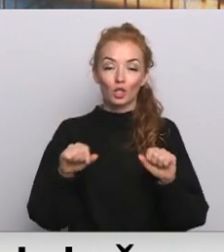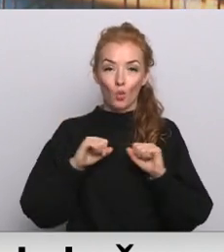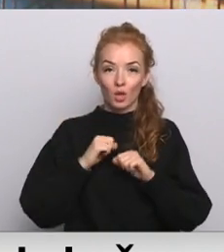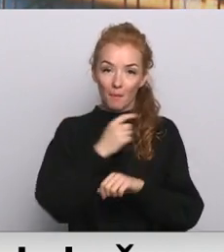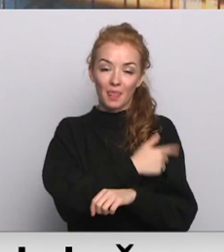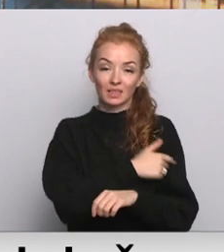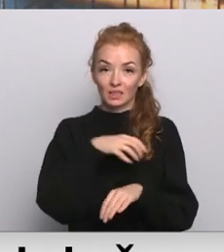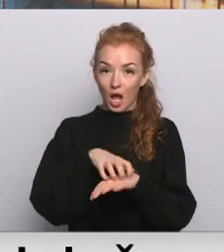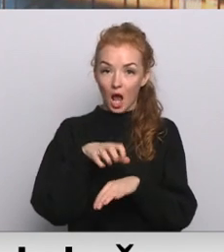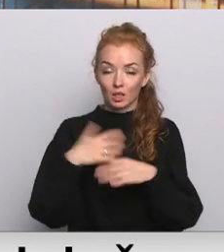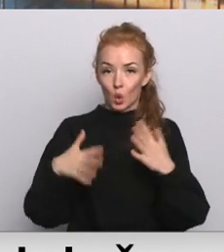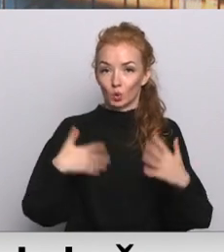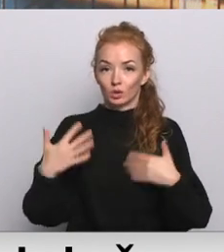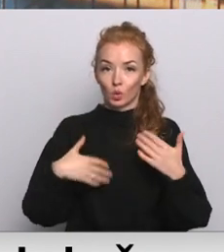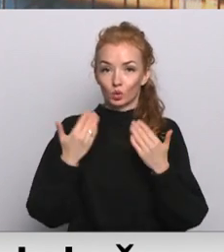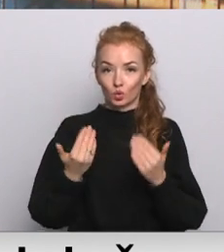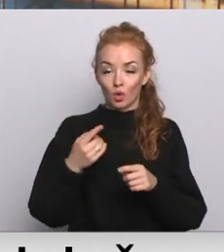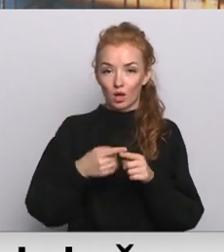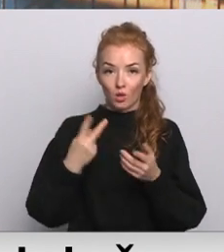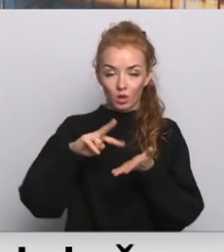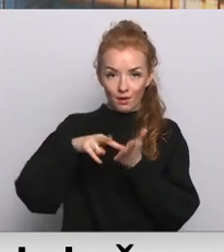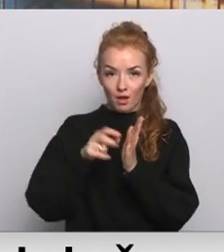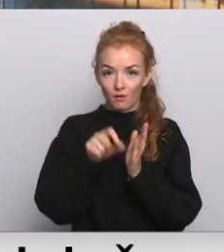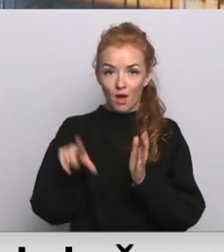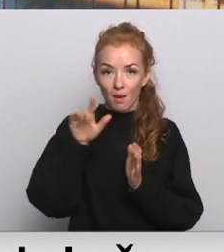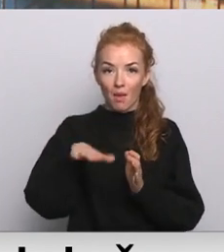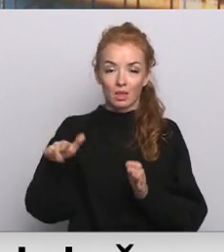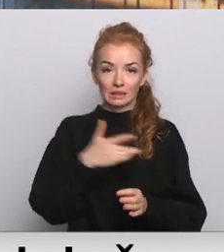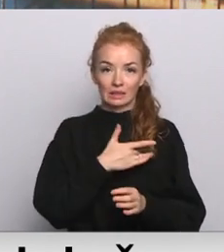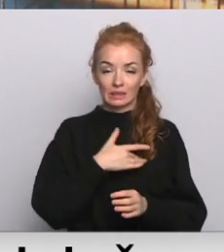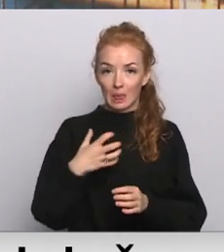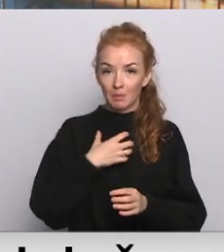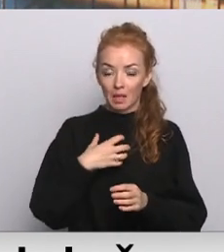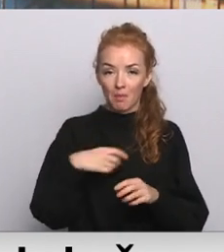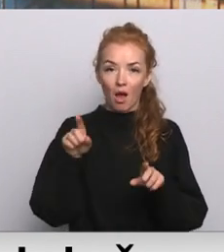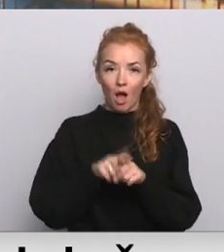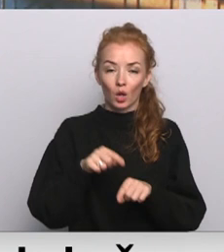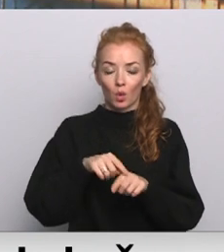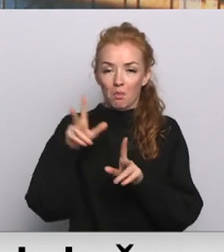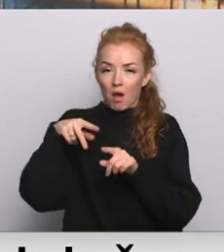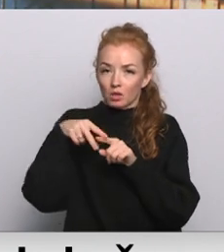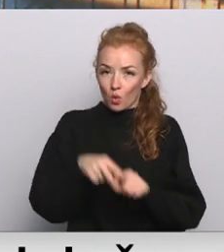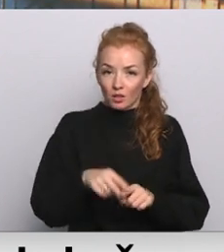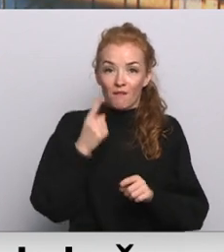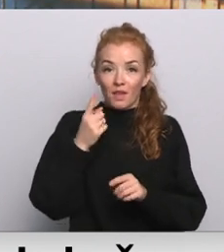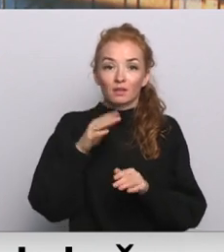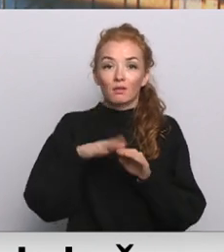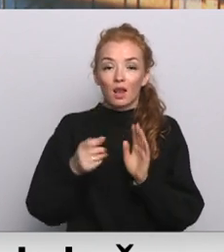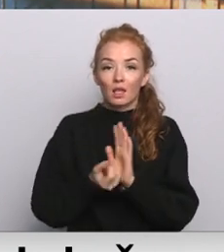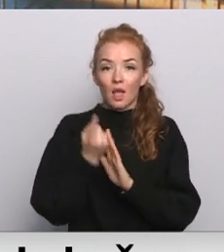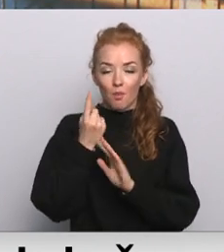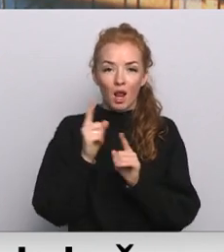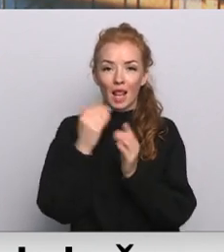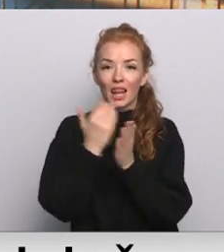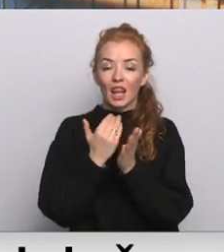ceļ trauksmi, jo šogad divkāršojies sirds slimību skaits bērniem un augušas sūdzības par pārslodzi. Viens no iemesliem ir roba likumos, kas